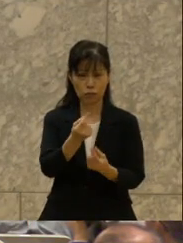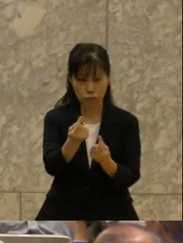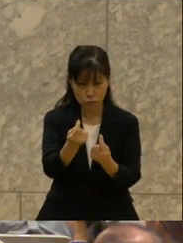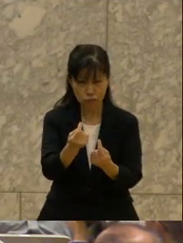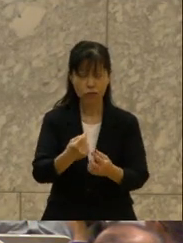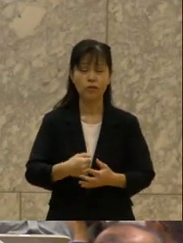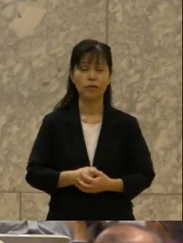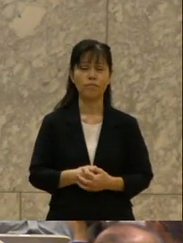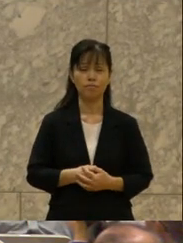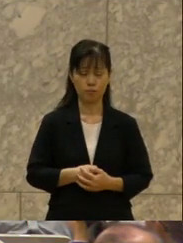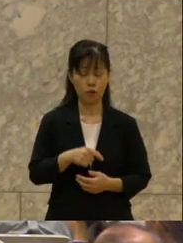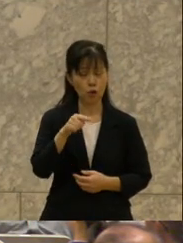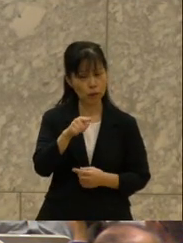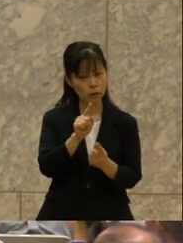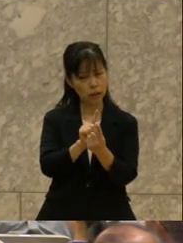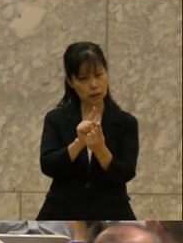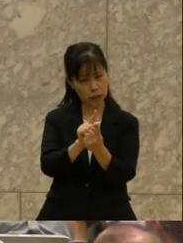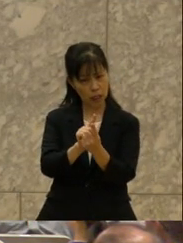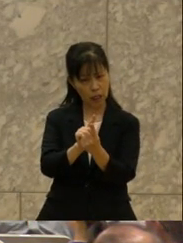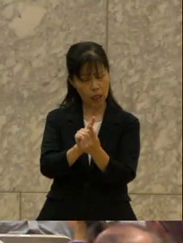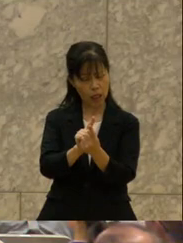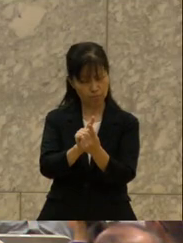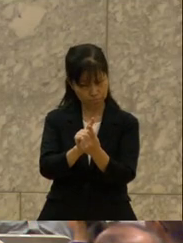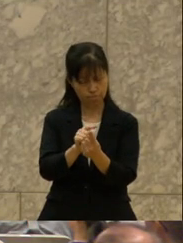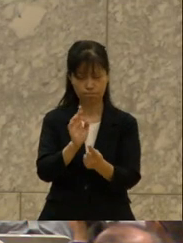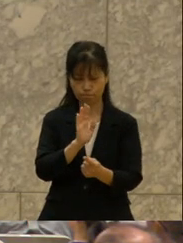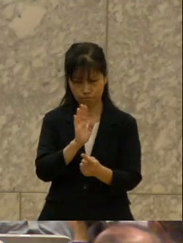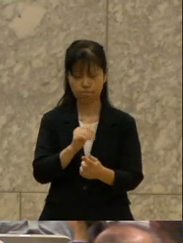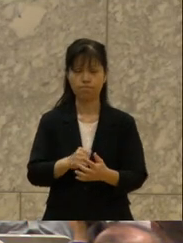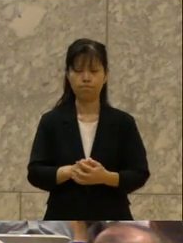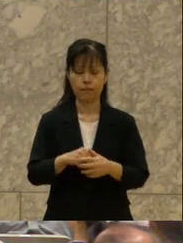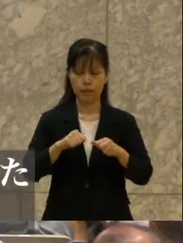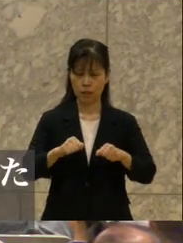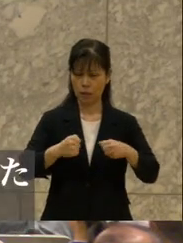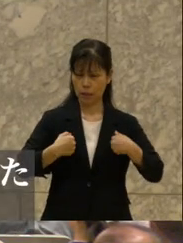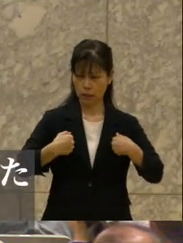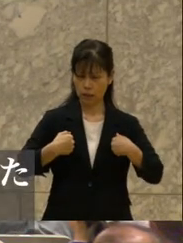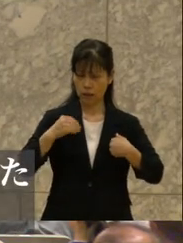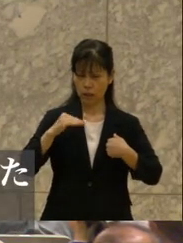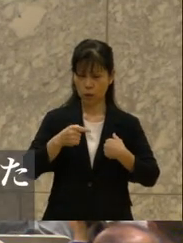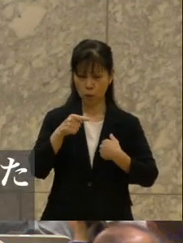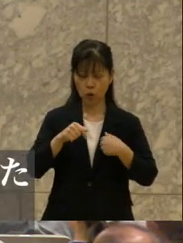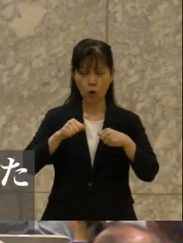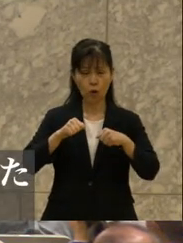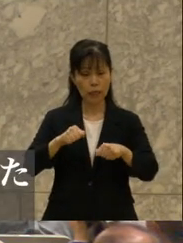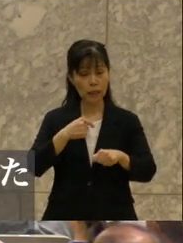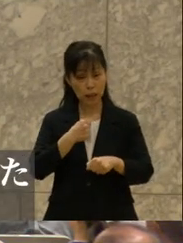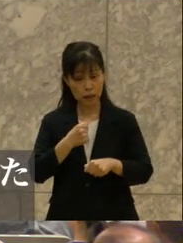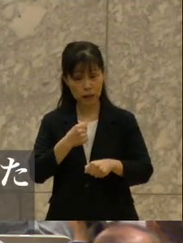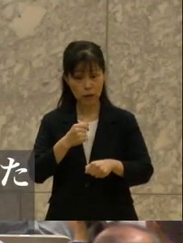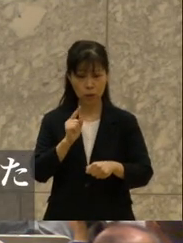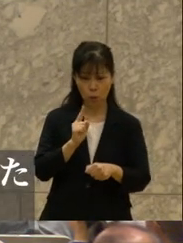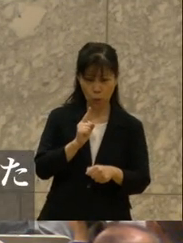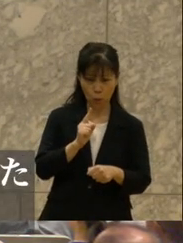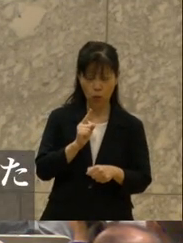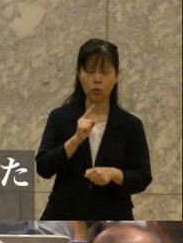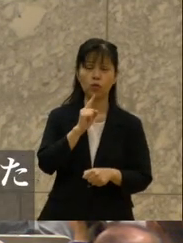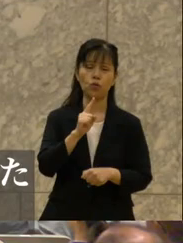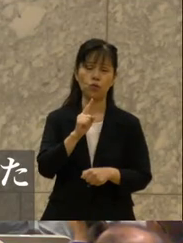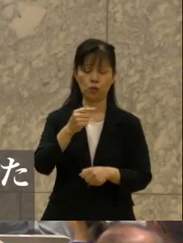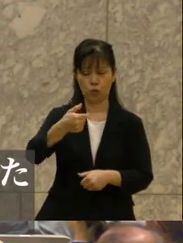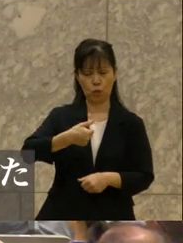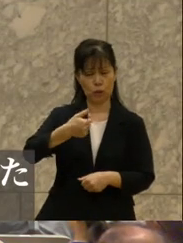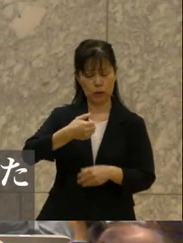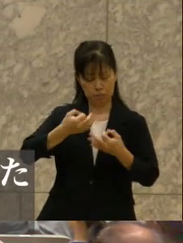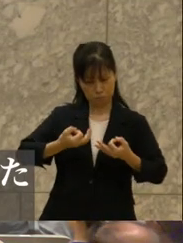きますよねそれに対していやいや本当にやんなきゃいけないけど私はそれをやりたいのかやりたくないのかっていう問い合わせ